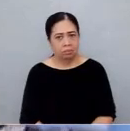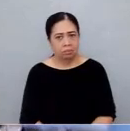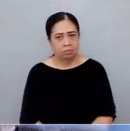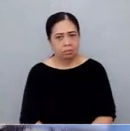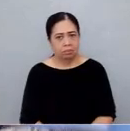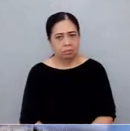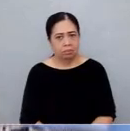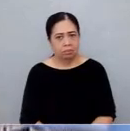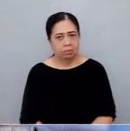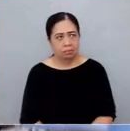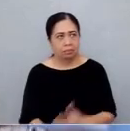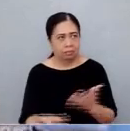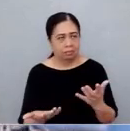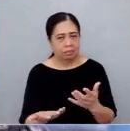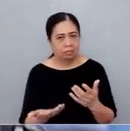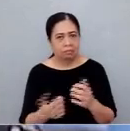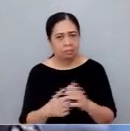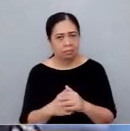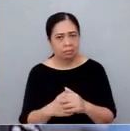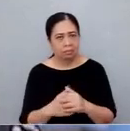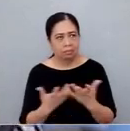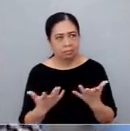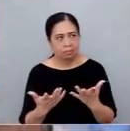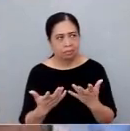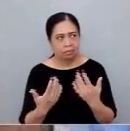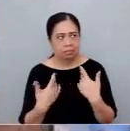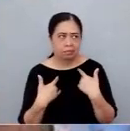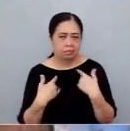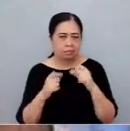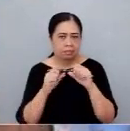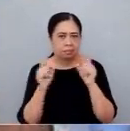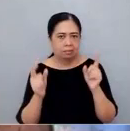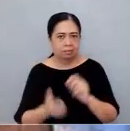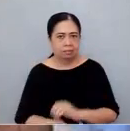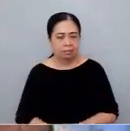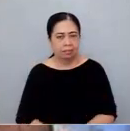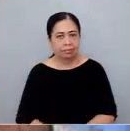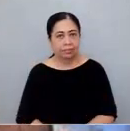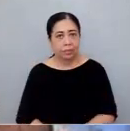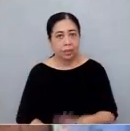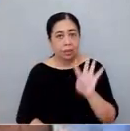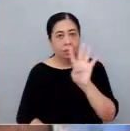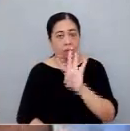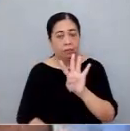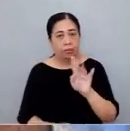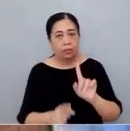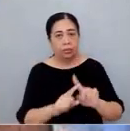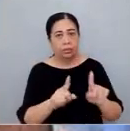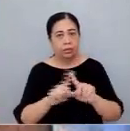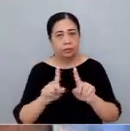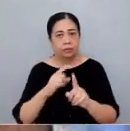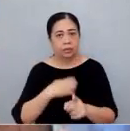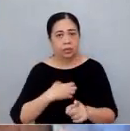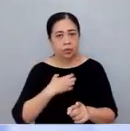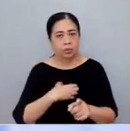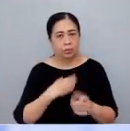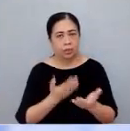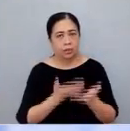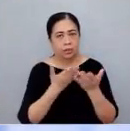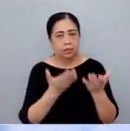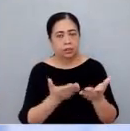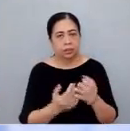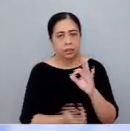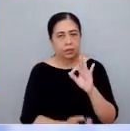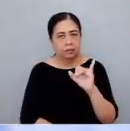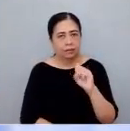Yung warrant na inilabas. So it's kind of like a bit of a surprise. Sa apat kasi na magkakahiwalay na reklamo na inihablan ng piskalya